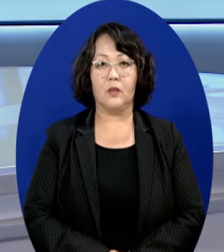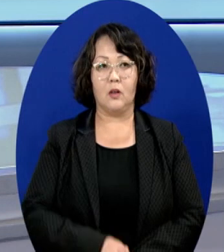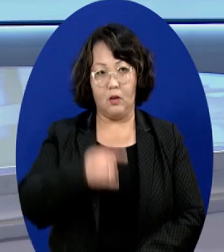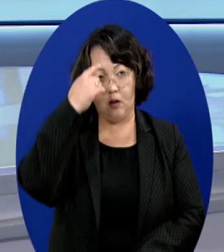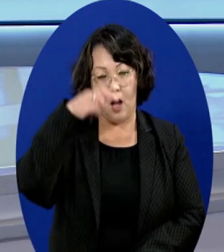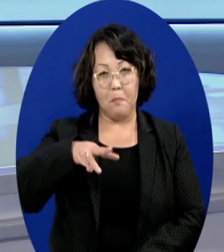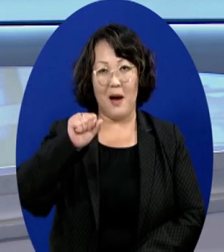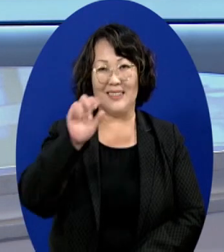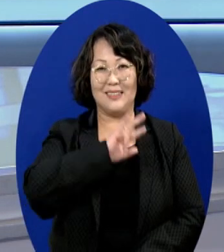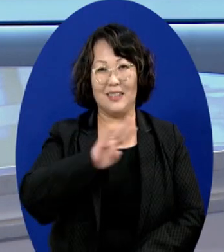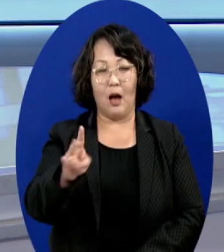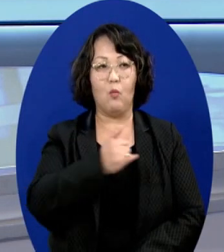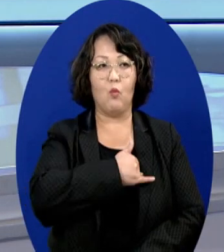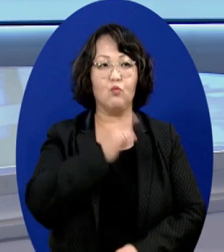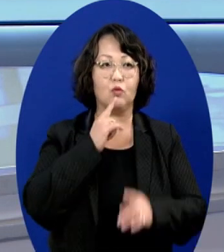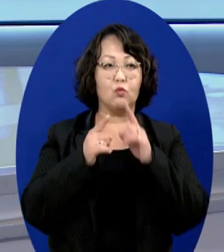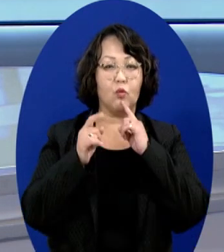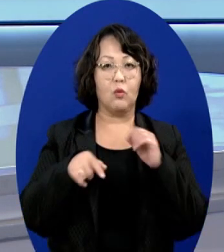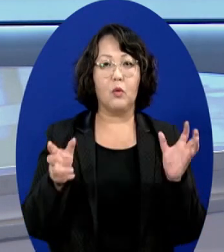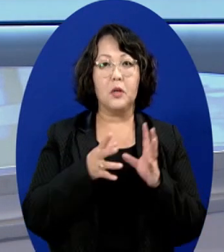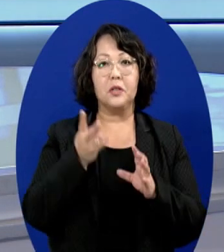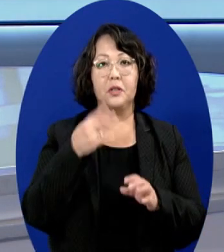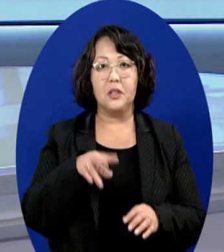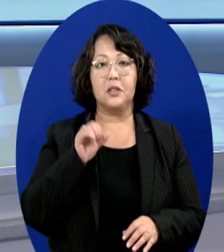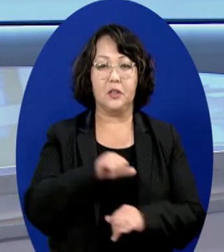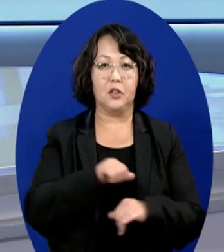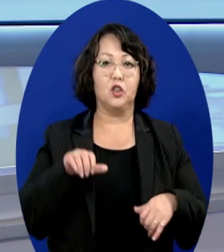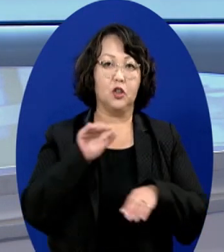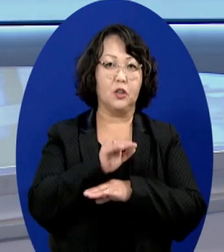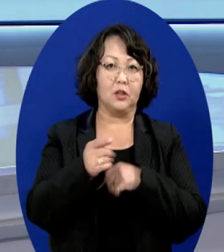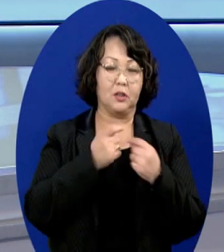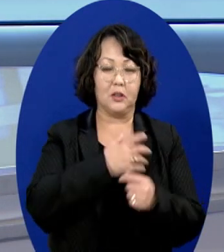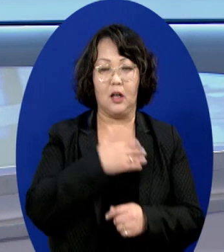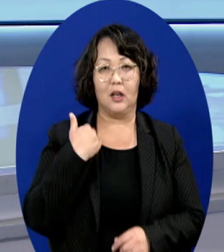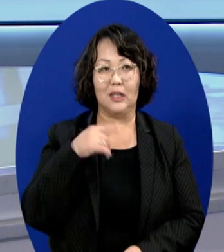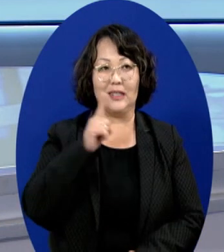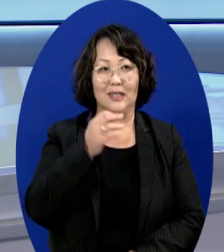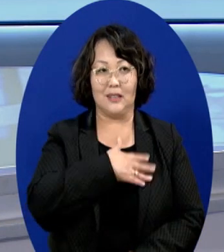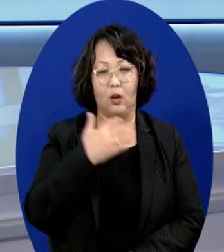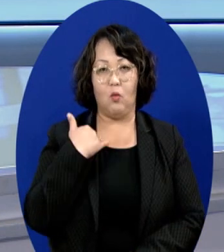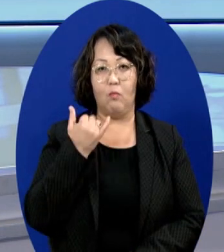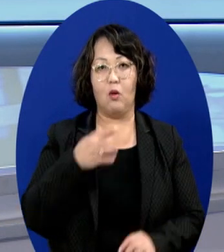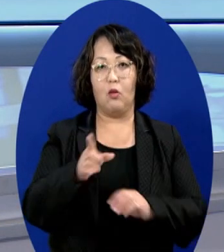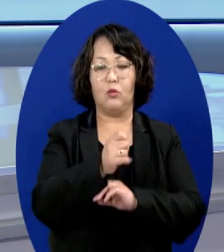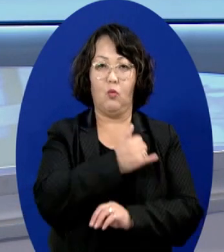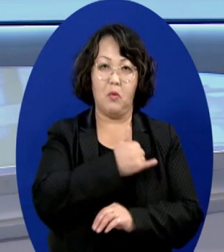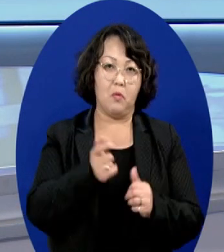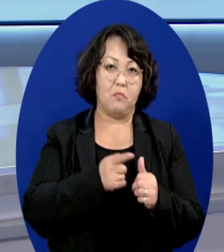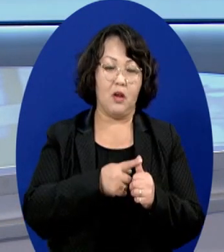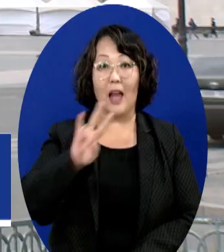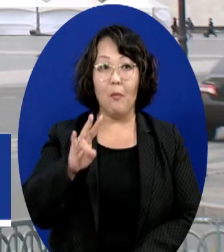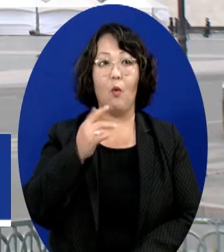Монгол ардын намын удирдах зөвлөл өнөөдөр хуралдаж нийслэлийн иргэдийн төлөөлөгчдийн хурлын дарга болон нийслэлийн засаг дарга бөгөөд Улаанбаатар хотын захирагчид нэр дэвшигчдийг